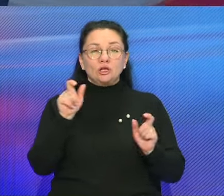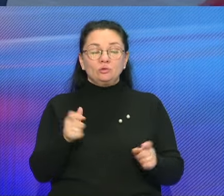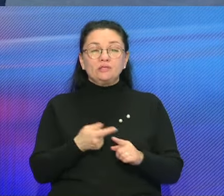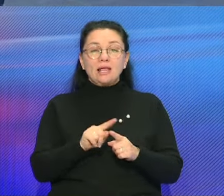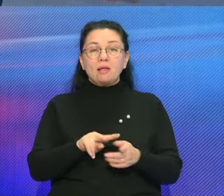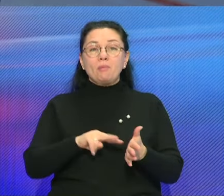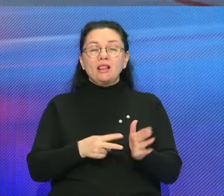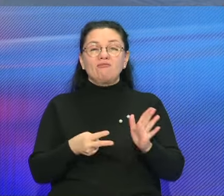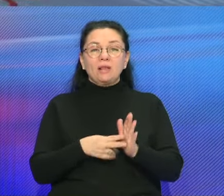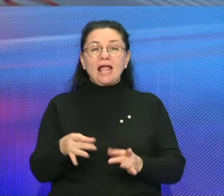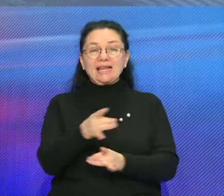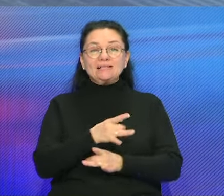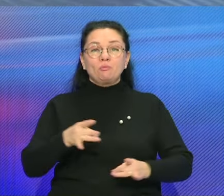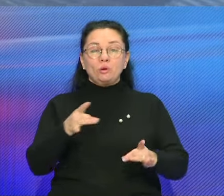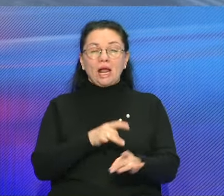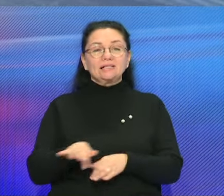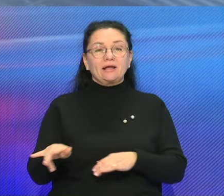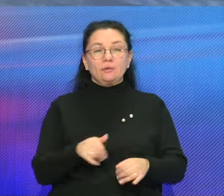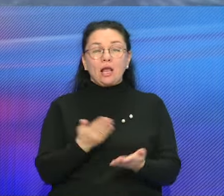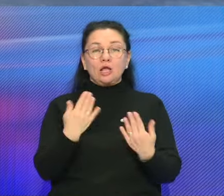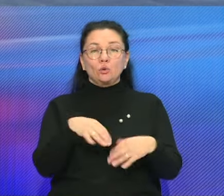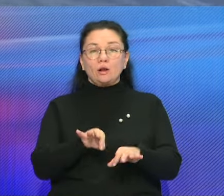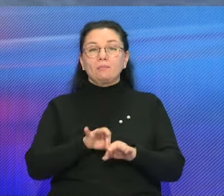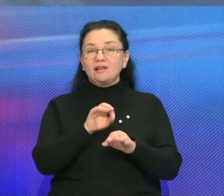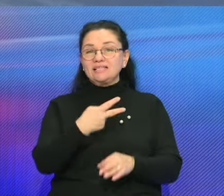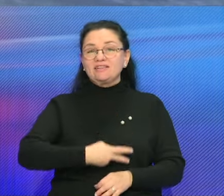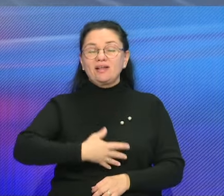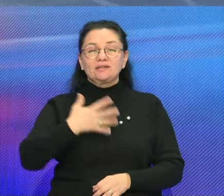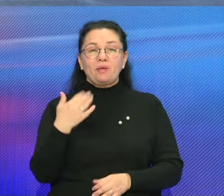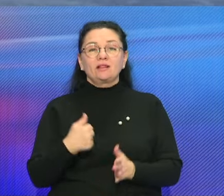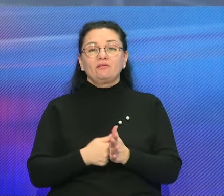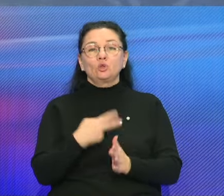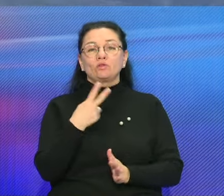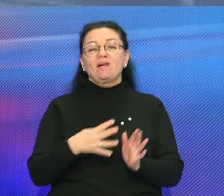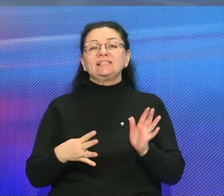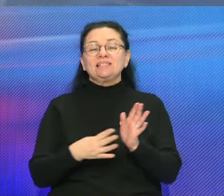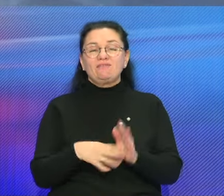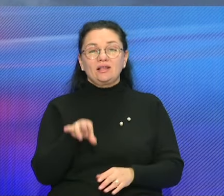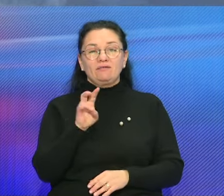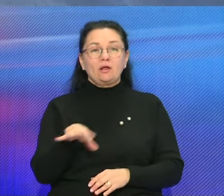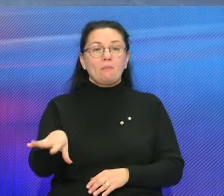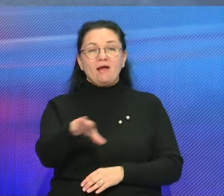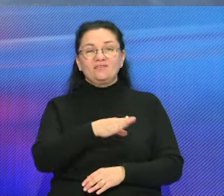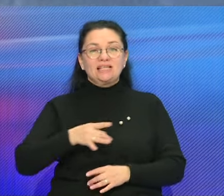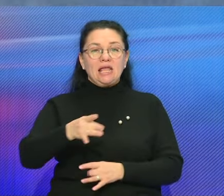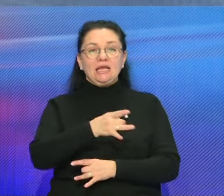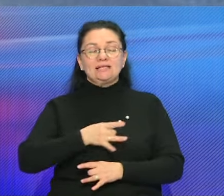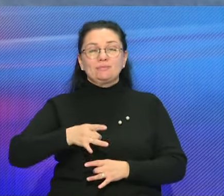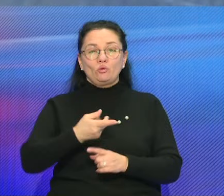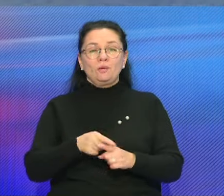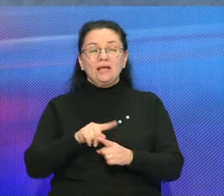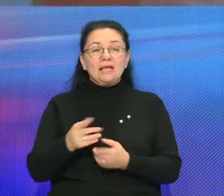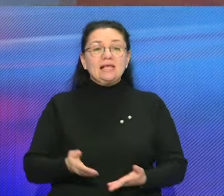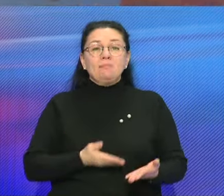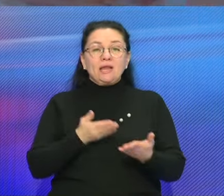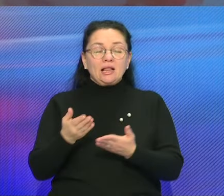рамках агульна-рэспубліканскай акцыі, якая праходзіць з 25 па 29 лістапада па ўсёй краіне. Запрашэнне на так